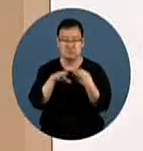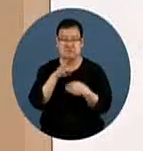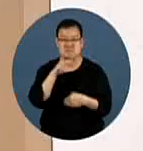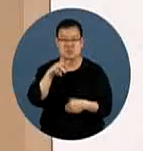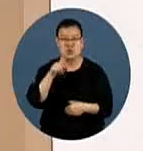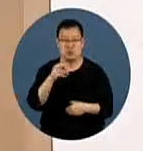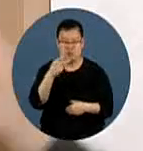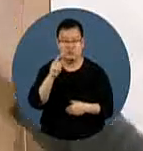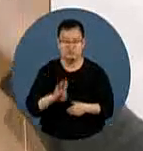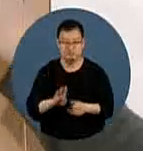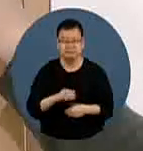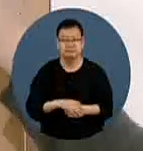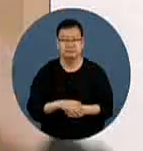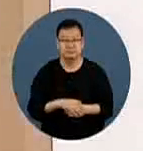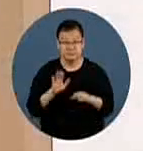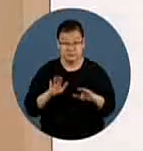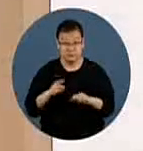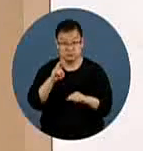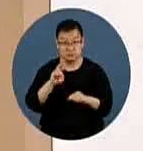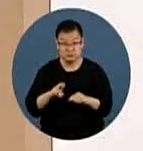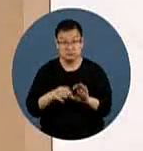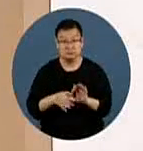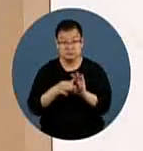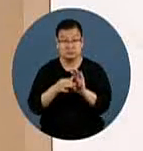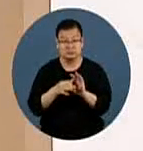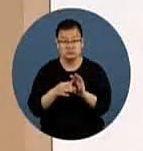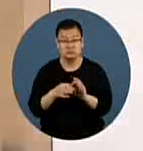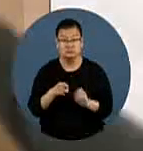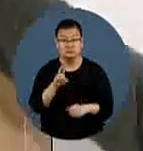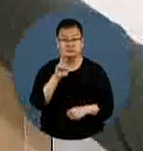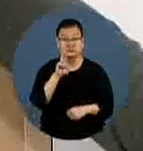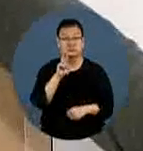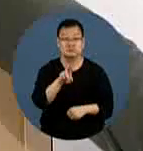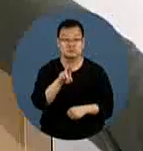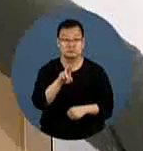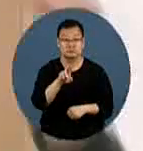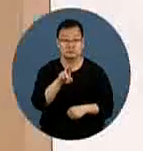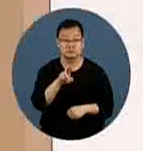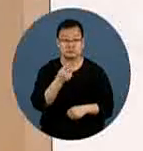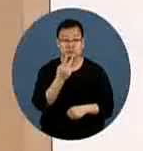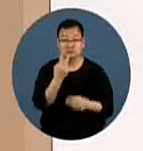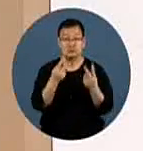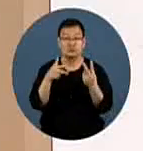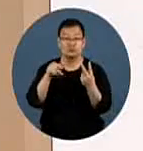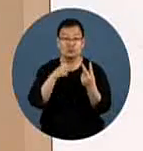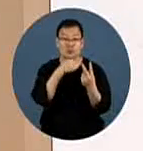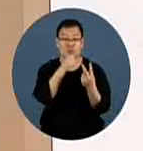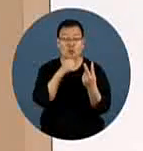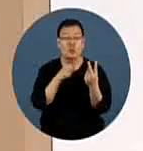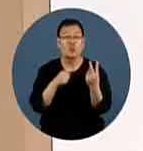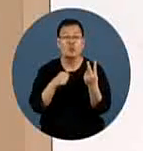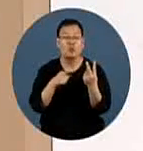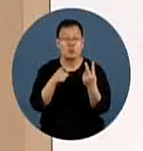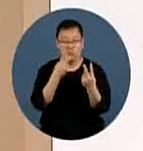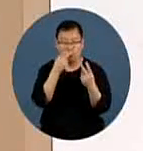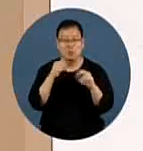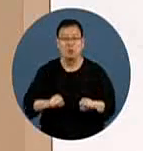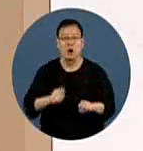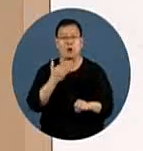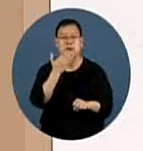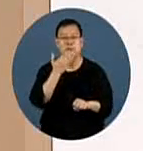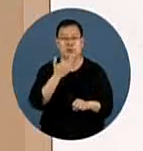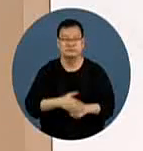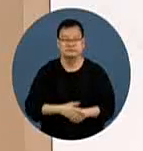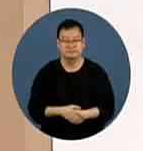되겠습니다. 자, 지금 이렇게 두는 것은 네, 이제는 이렇게 두어서 두 집을 내고